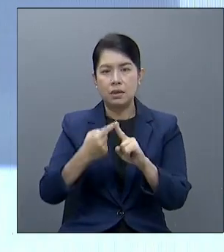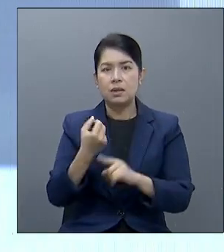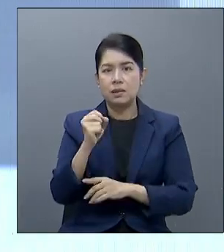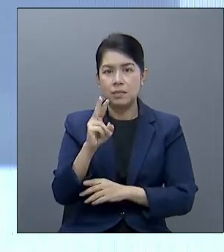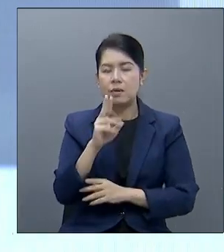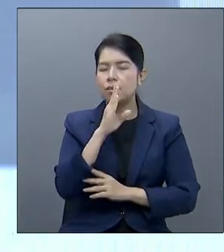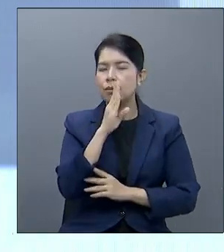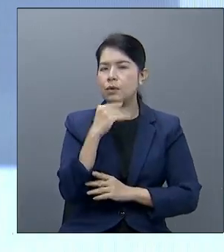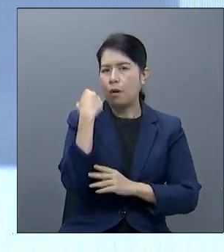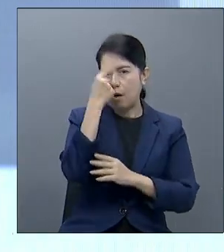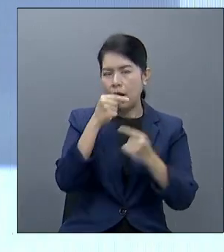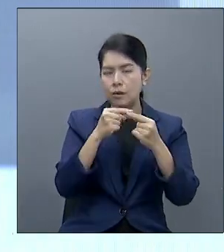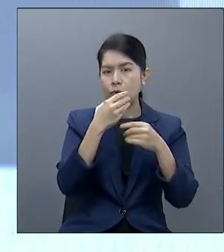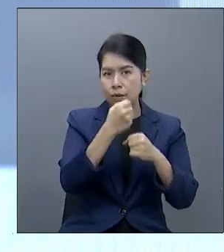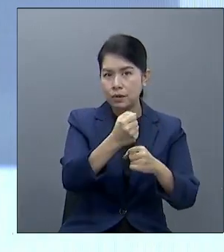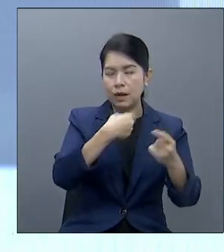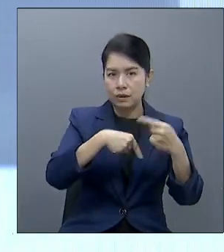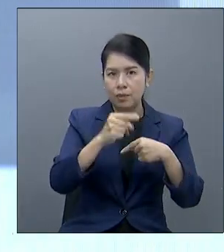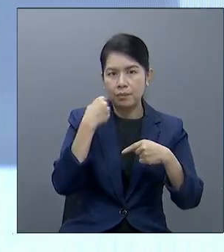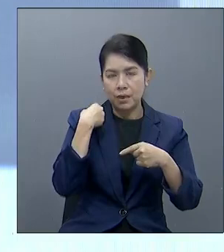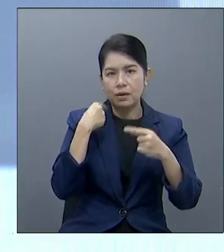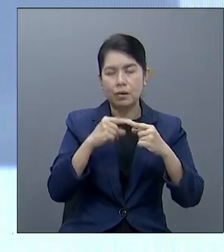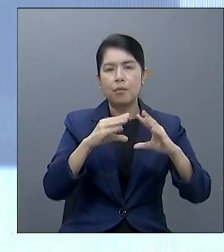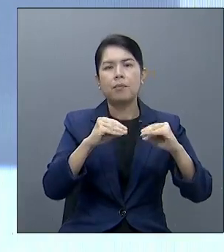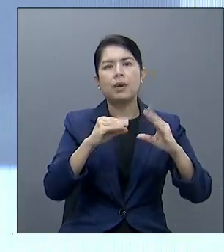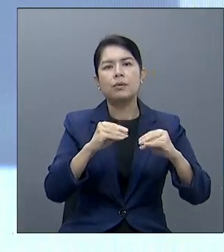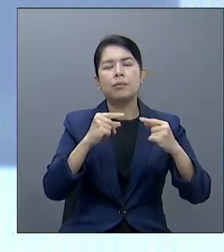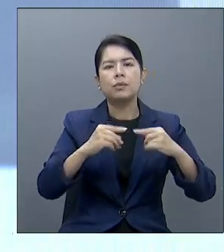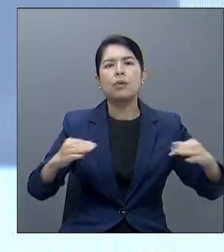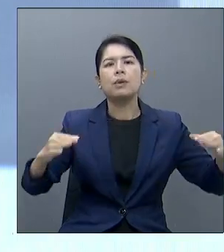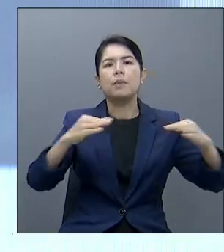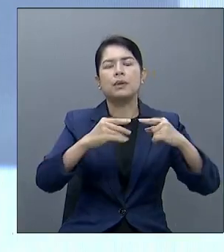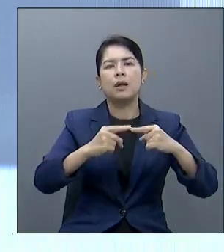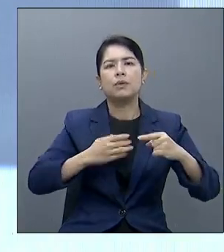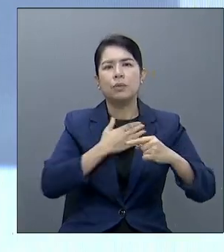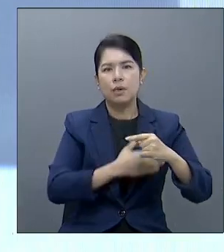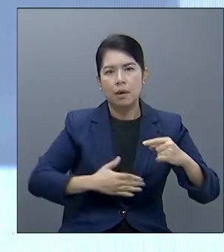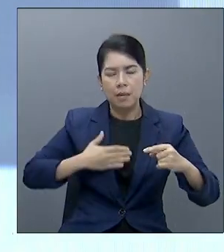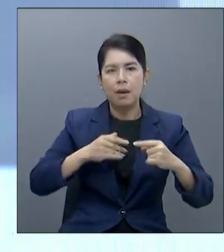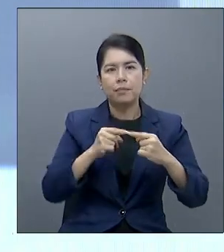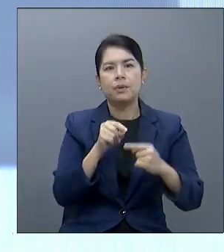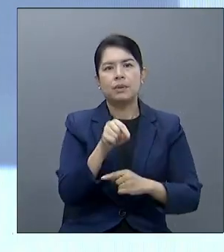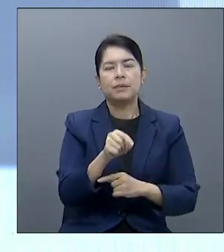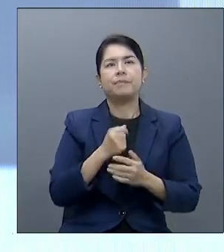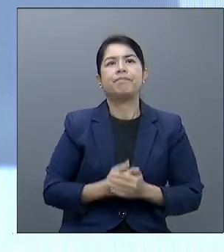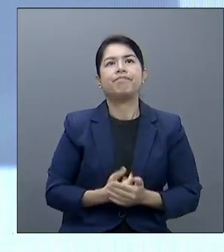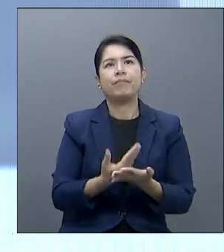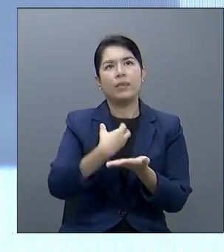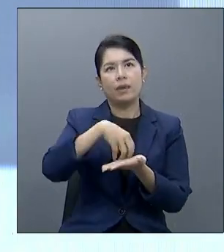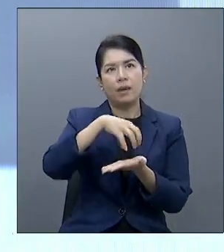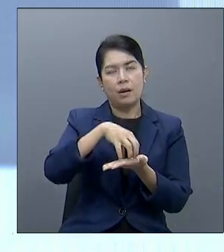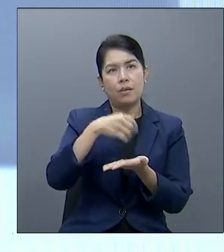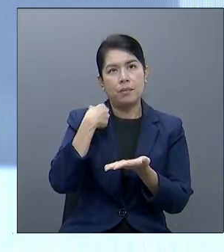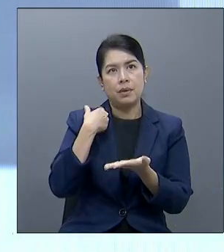จสามารถไปร่วมได้นะคะกับงานประชุมสมัชชาสุขภาพแห่งชาติครั้งที่16นั่นเองค่ะและนี่ก็คือเรื่องราวดีๆนะคะที่นำมาฝากคุณผู้ชมเช้